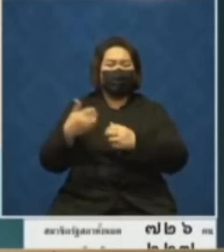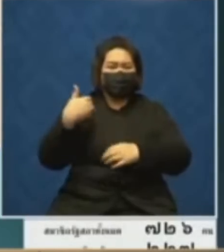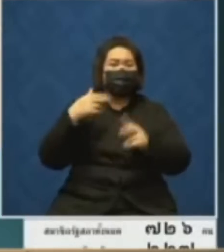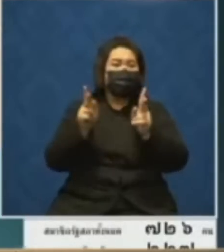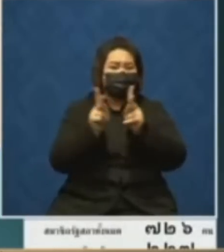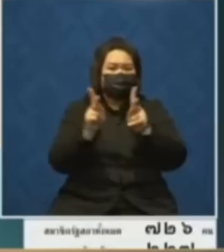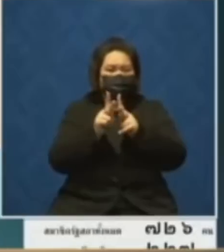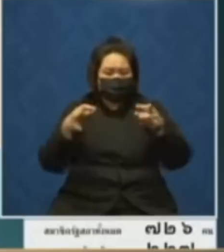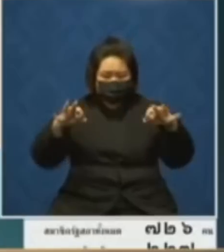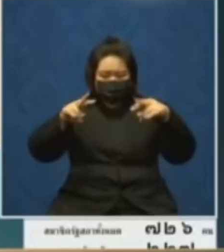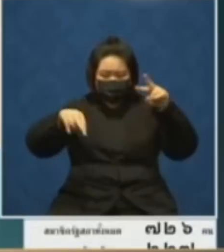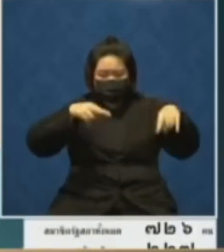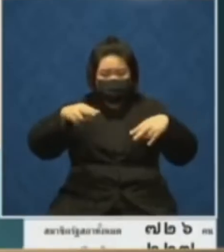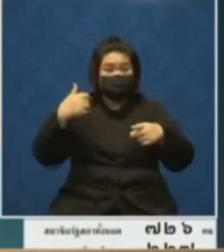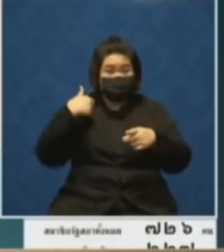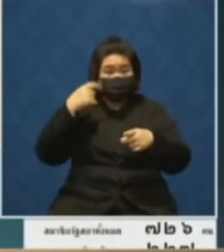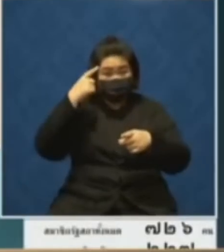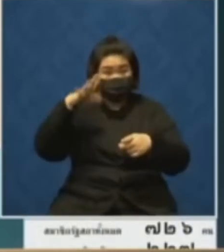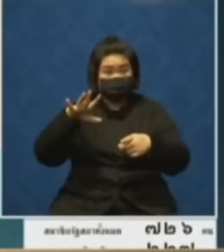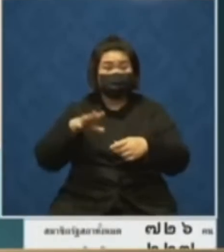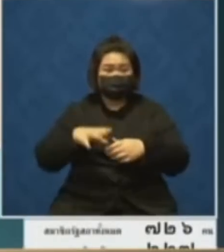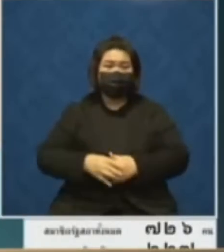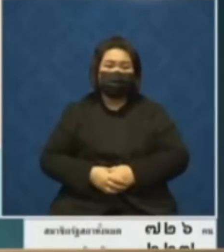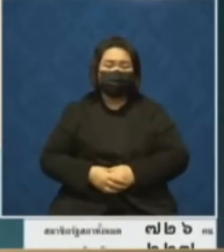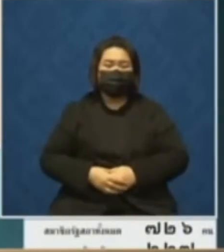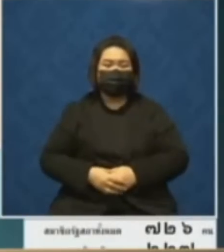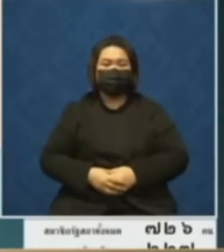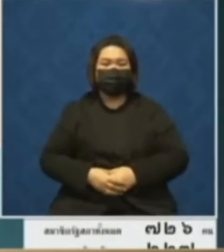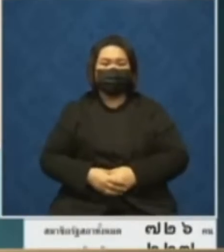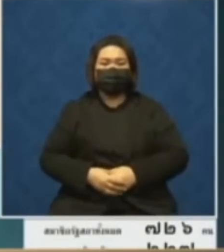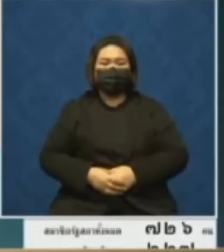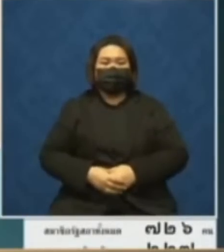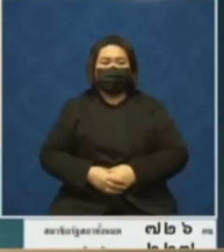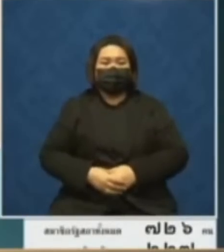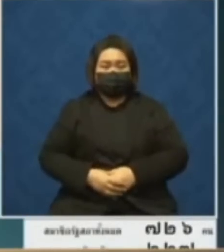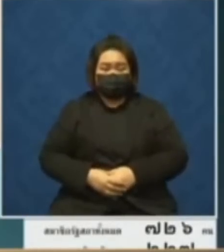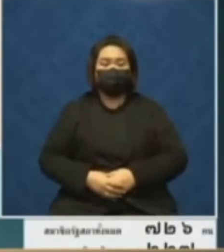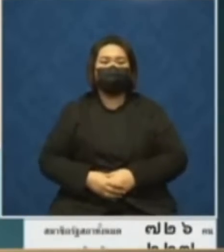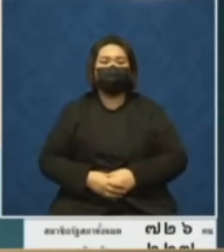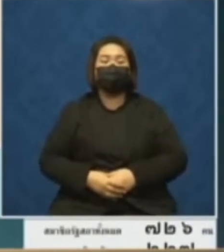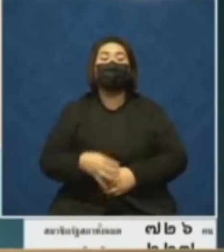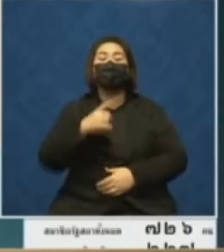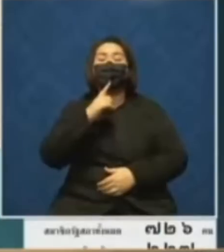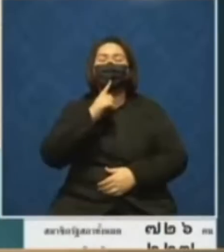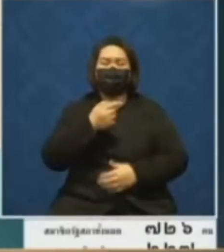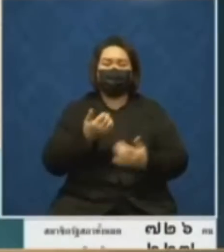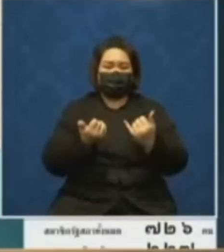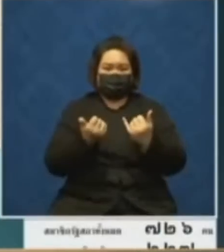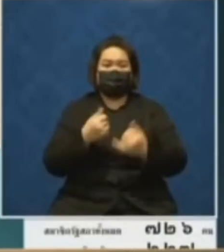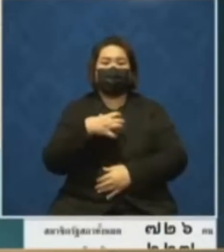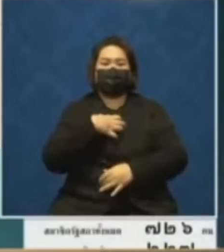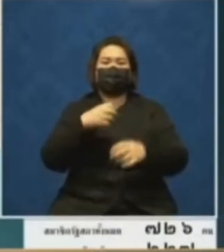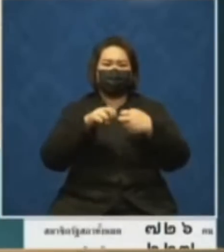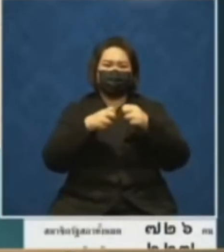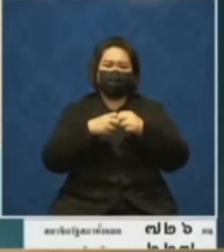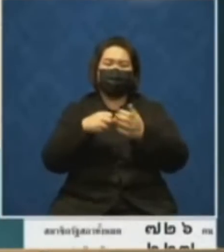ิสระขึ้มาอยางททานทราปกัดีนะครับ คือเขาจงต้องการแก้ๆหาที่การททำให้ป